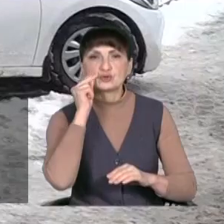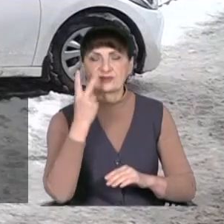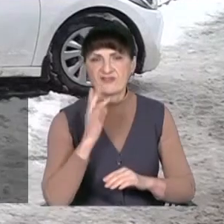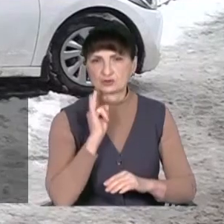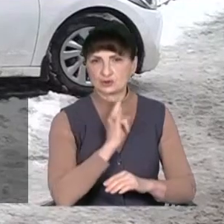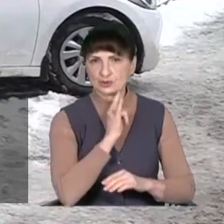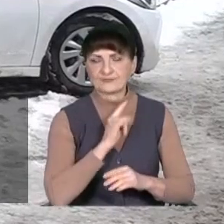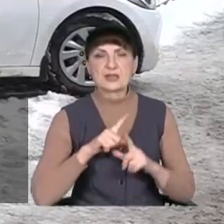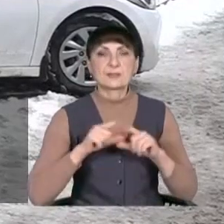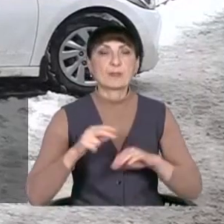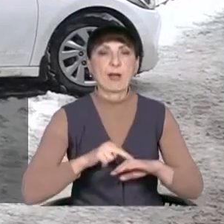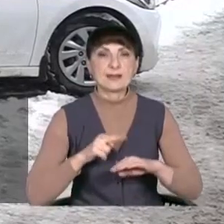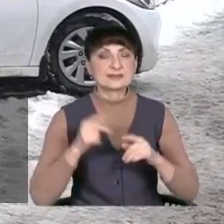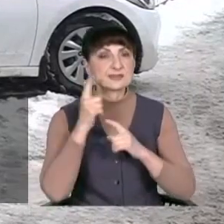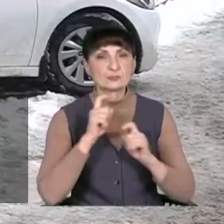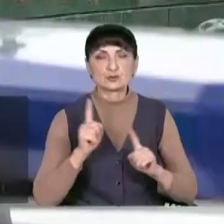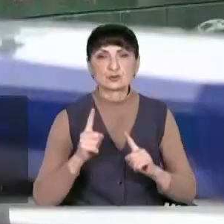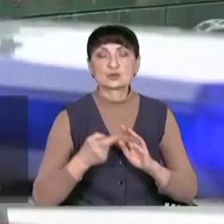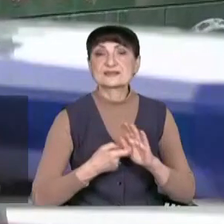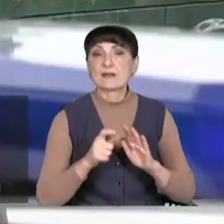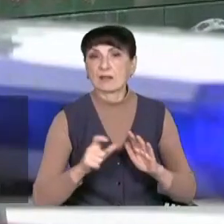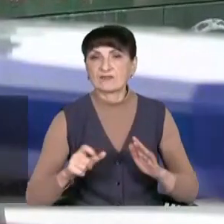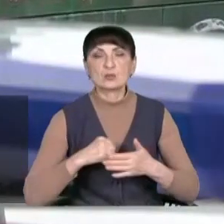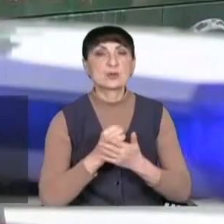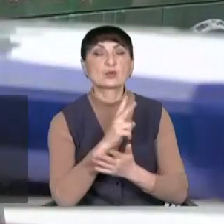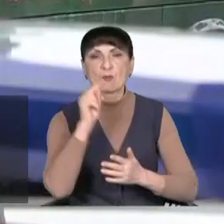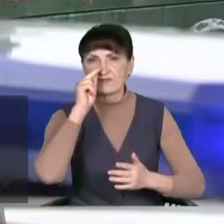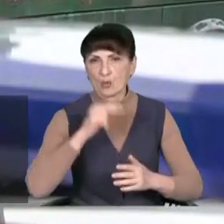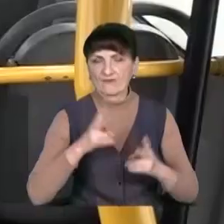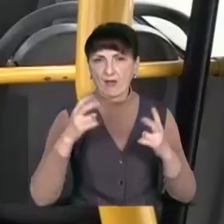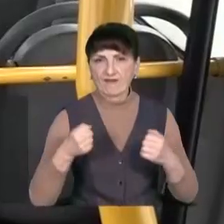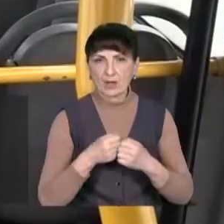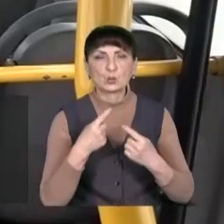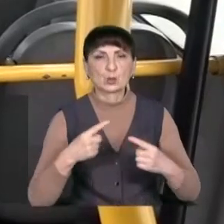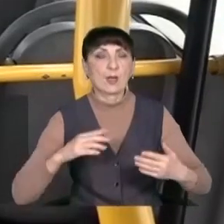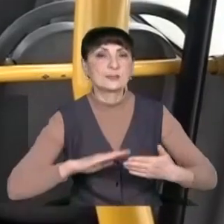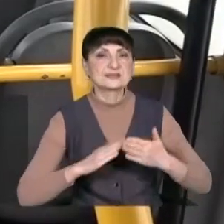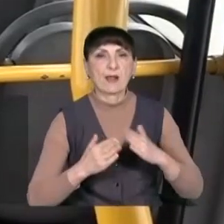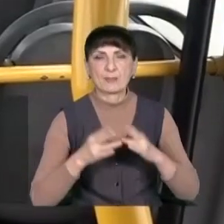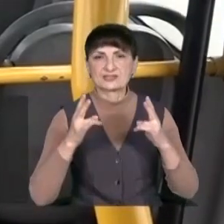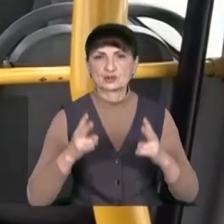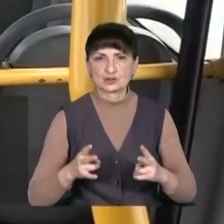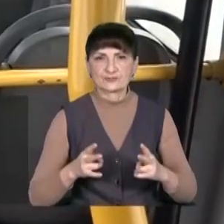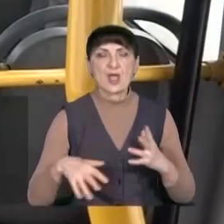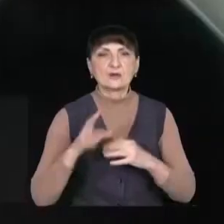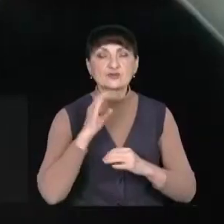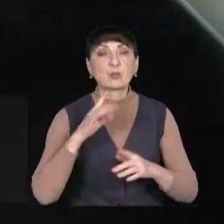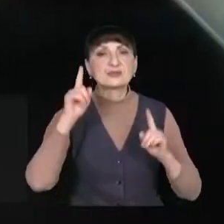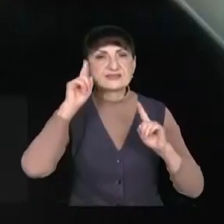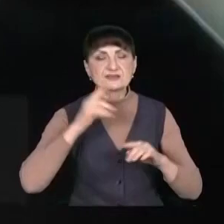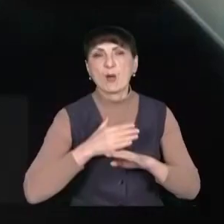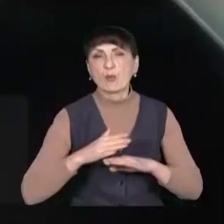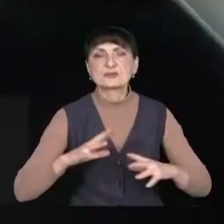женщин. В департаменте полиции сообщили, что следователи устанавливают виновника аварии и другие обстоятельства произошедшего. Все будет известно